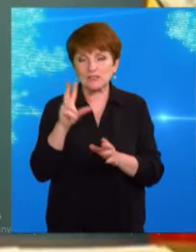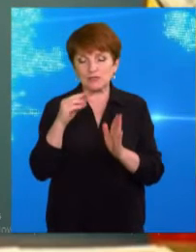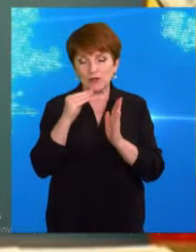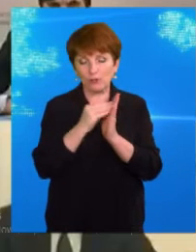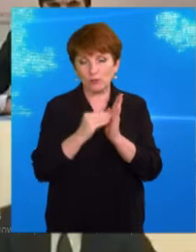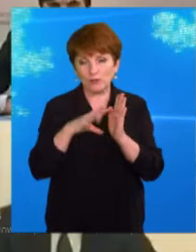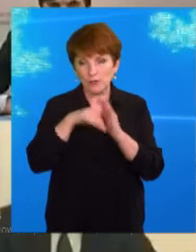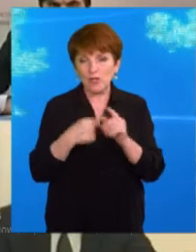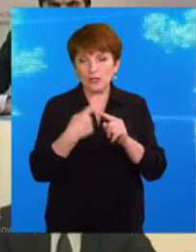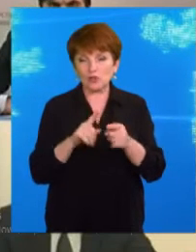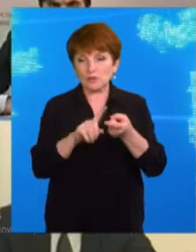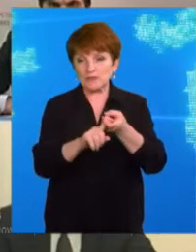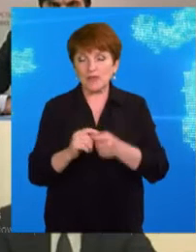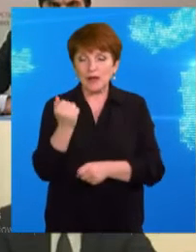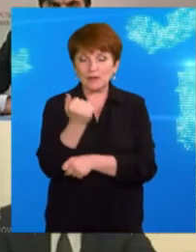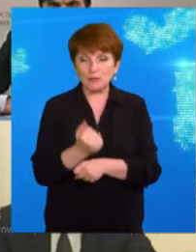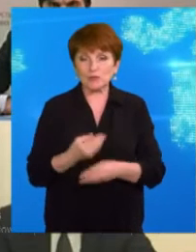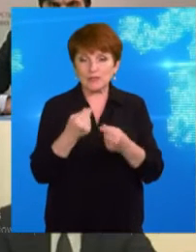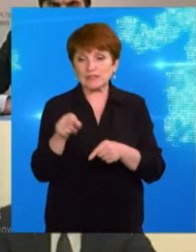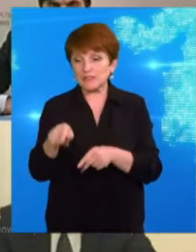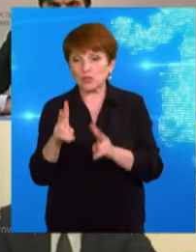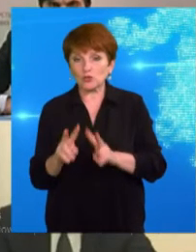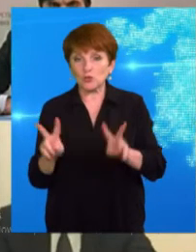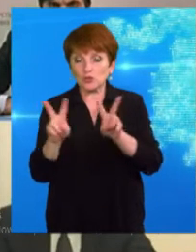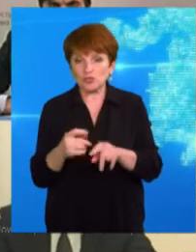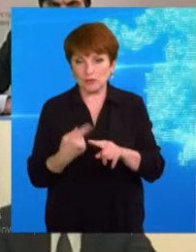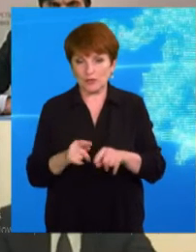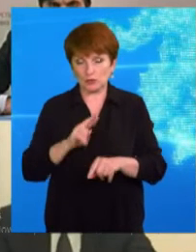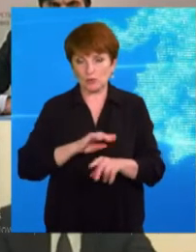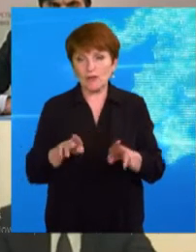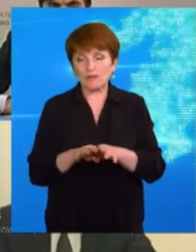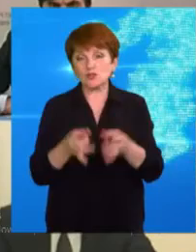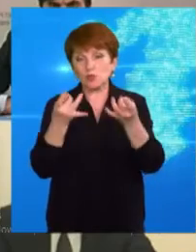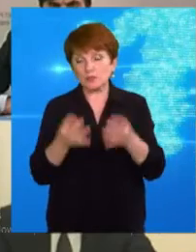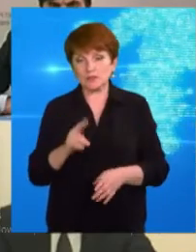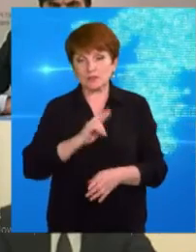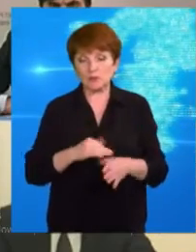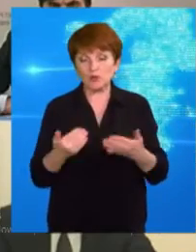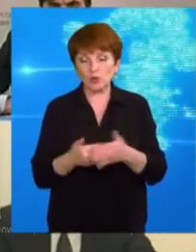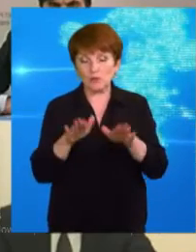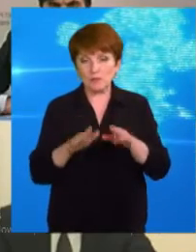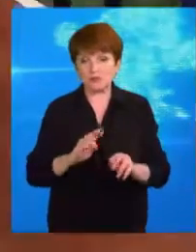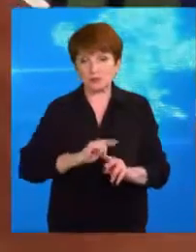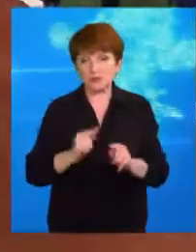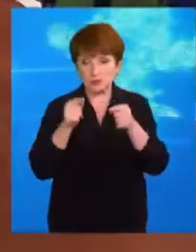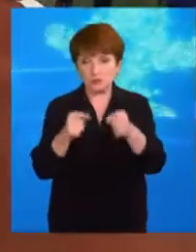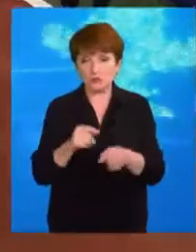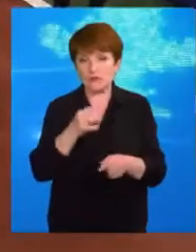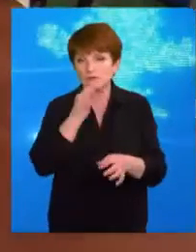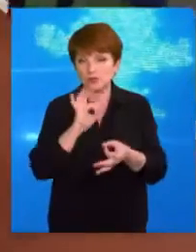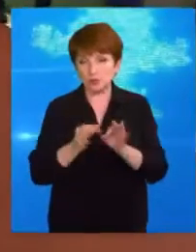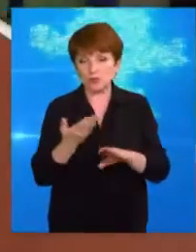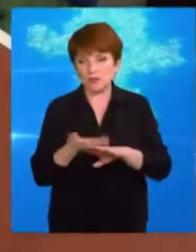которая бы соединила работодателей и соискателей, что также позволит упростить поиск вакансий и нового места трудоустройства в непростой период.